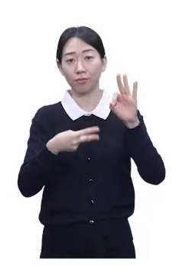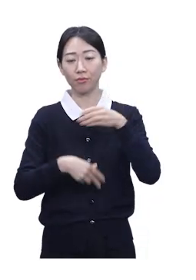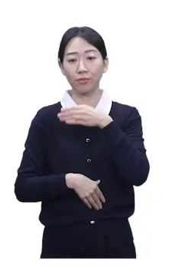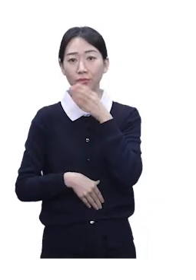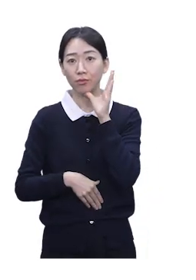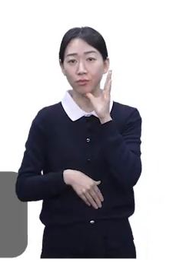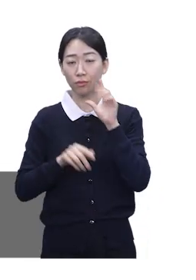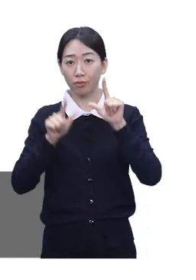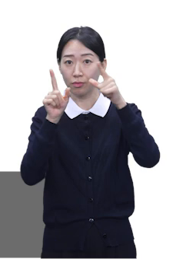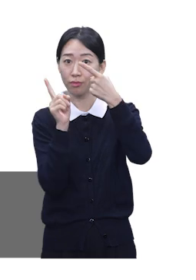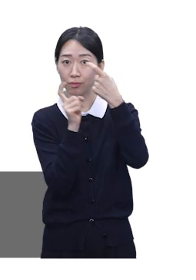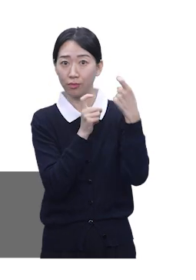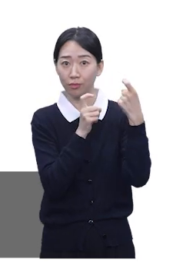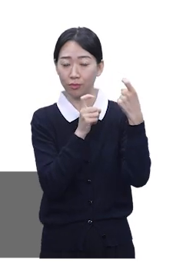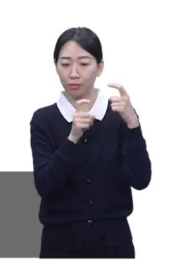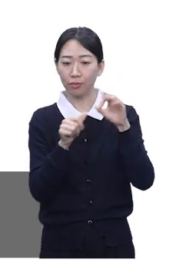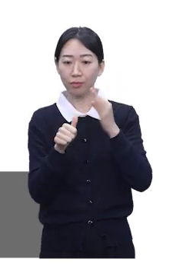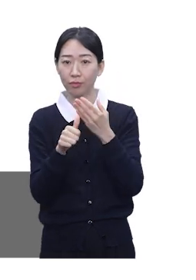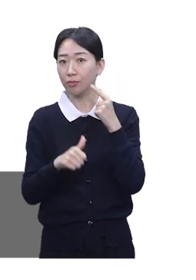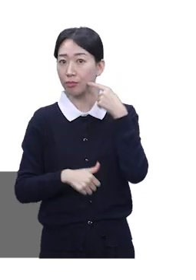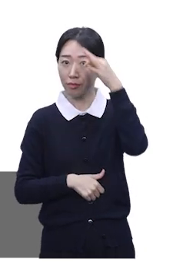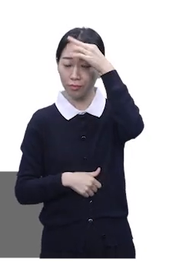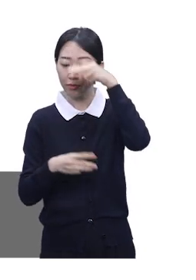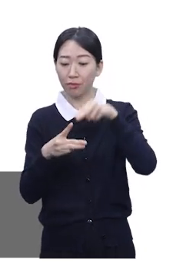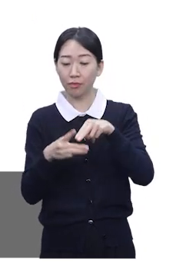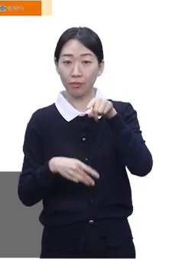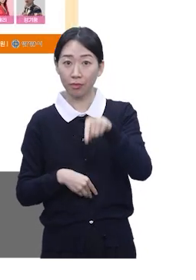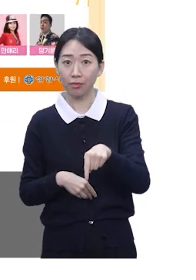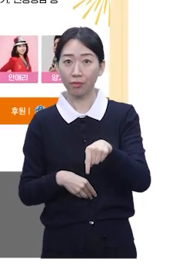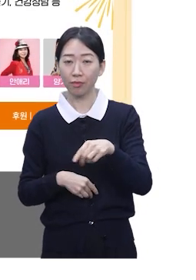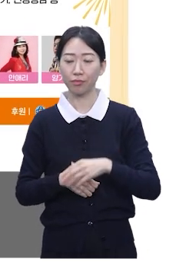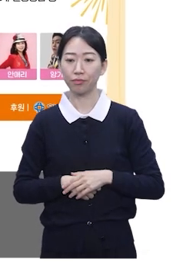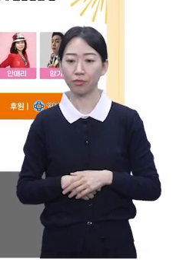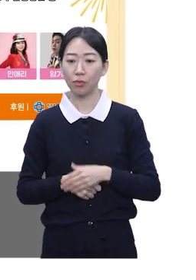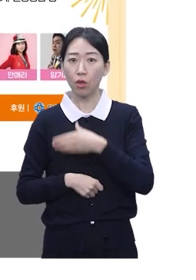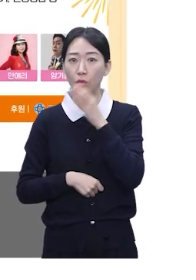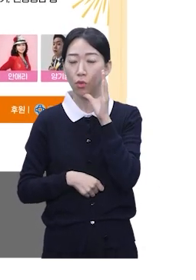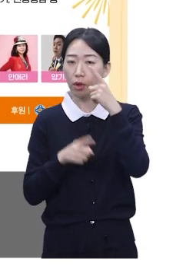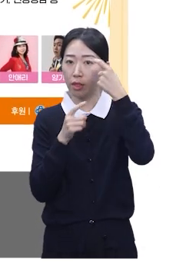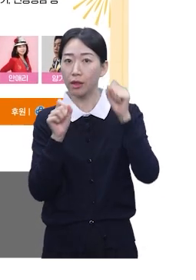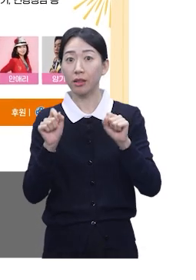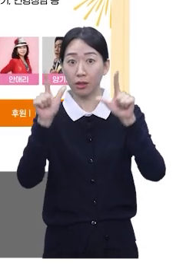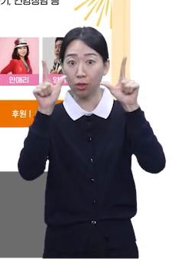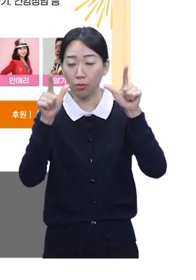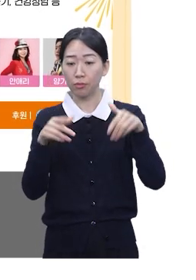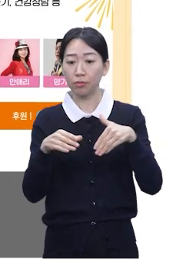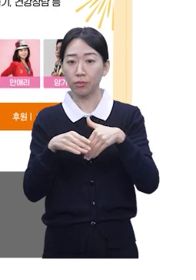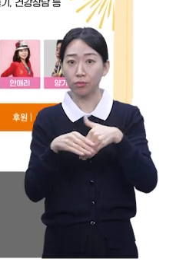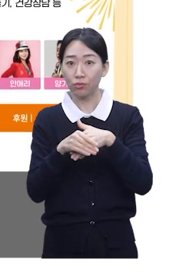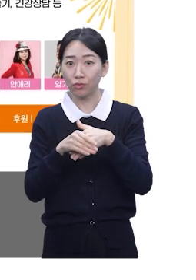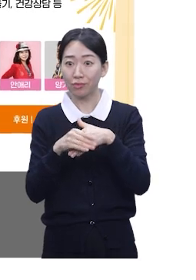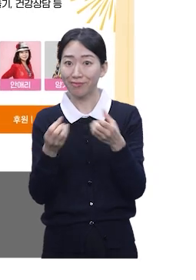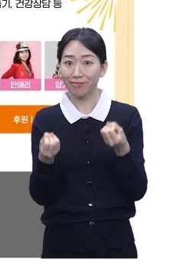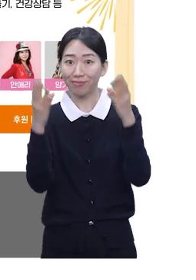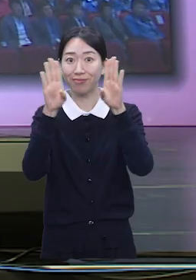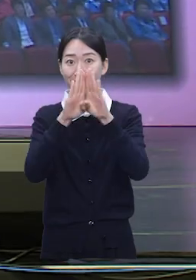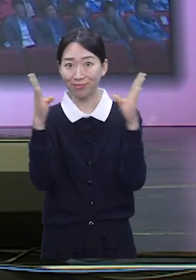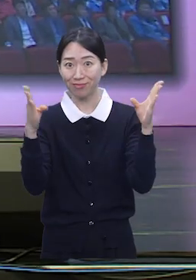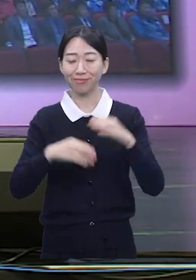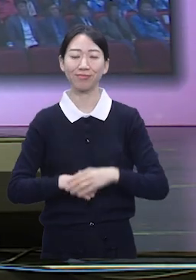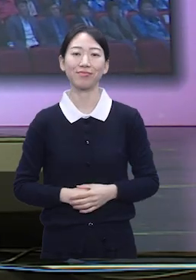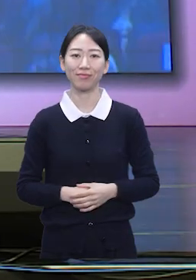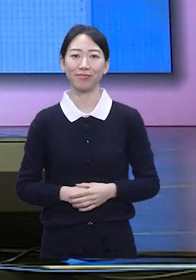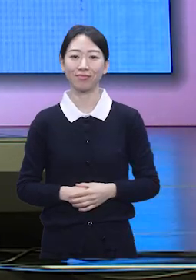10월 2일 노인의 날을 맞아 안양아트센터에서는 제28회 노인의 날 기념식 및 실버 문화축제가 열렸습니다.